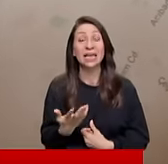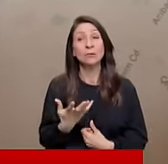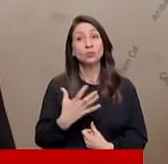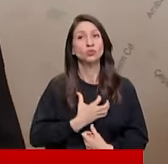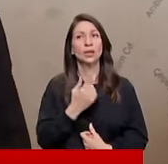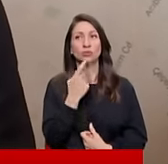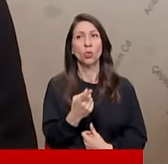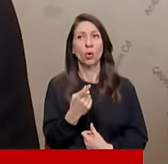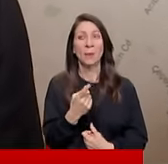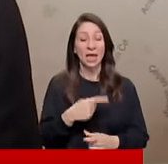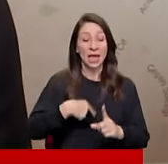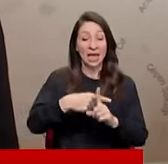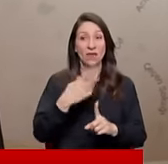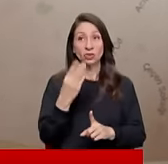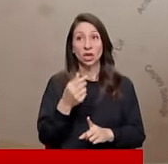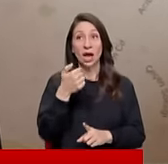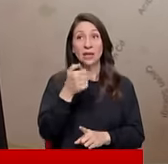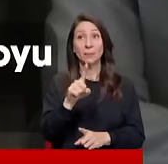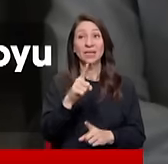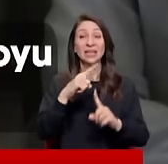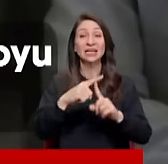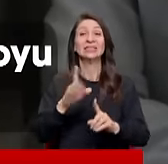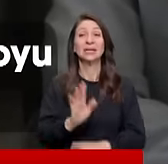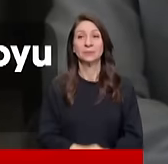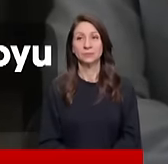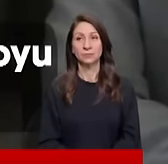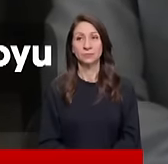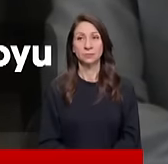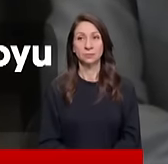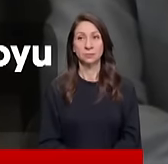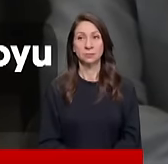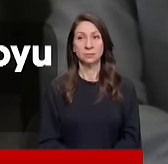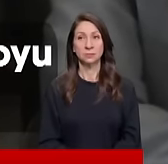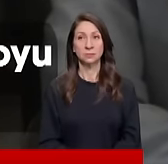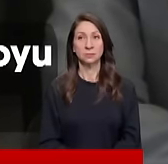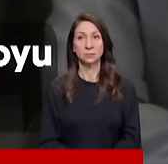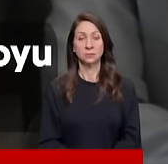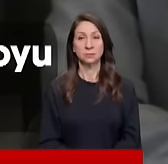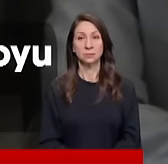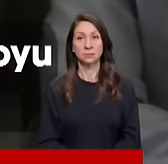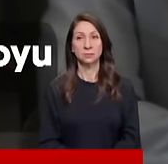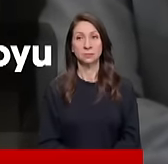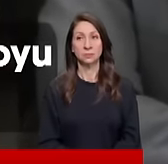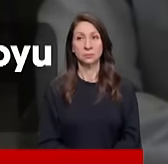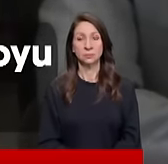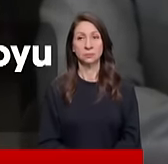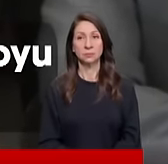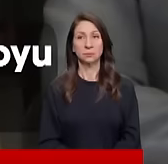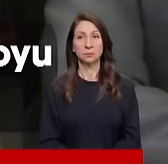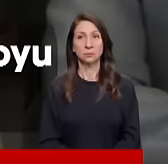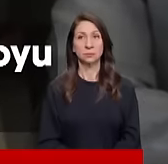yazık ki ilave olacak 6000 taksi değil. Taksici esnafı üzerinde algı yaratmaya ve